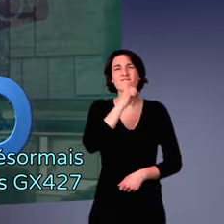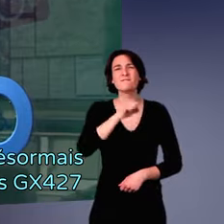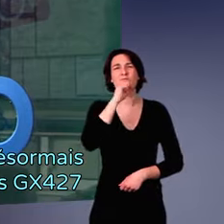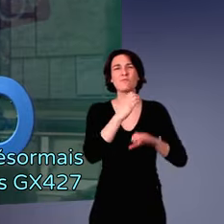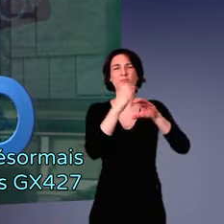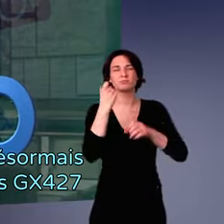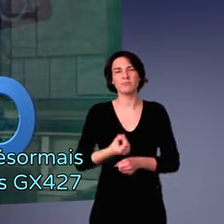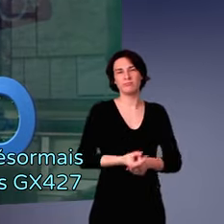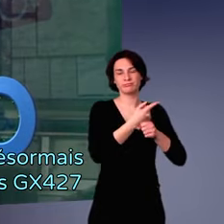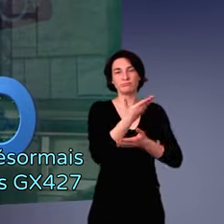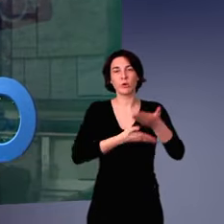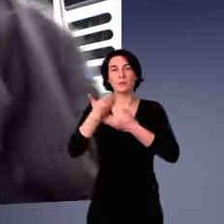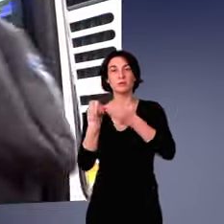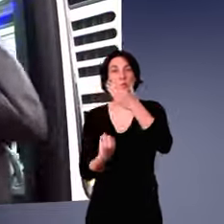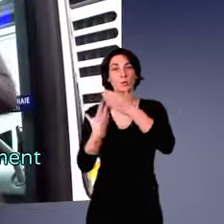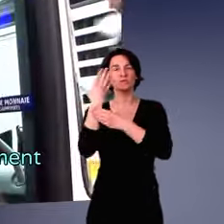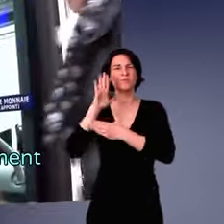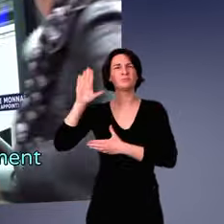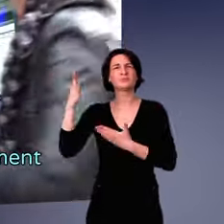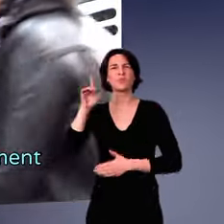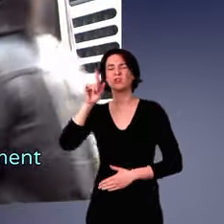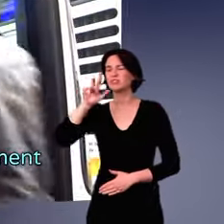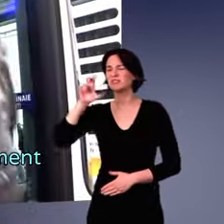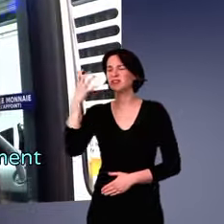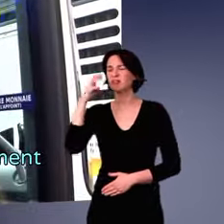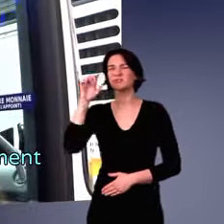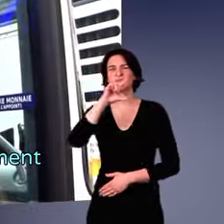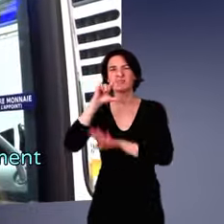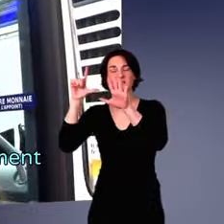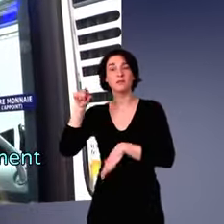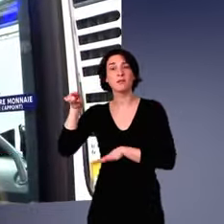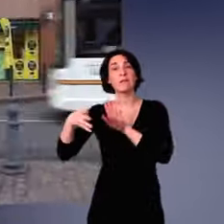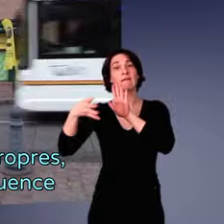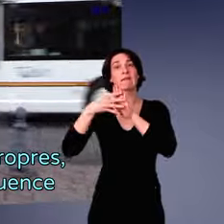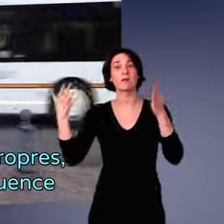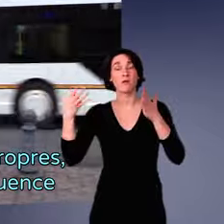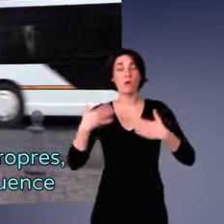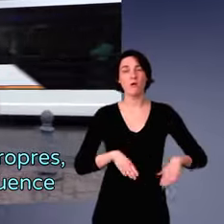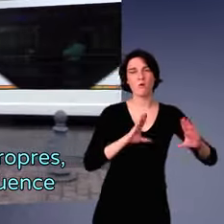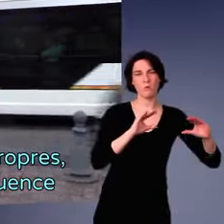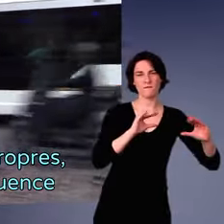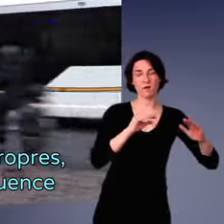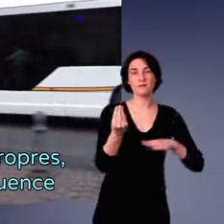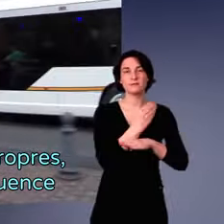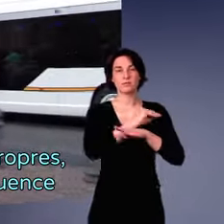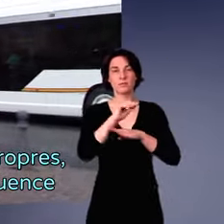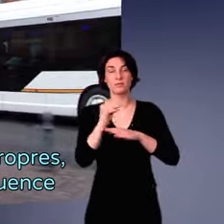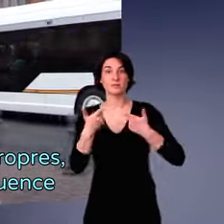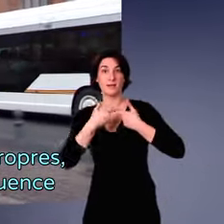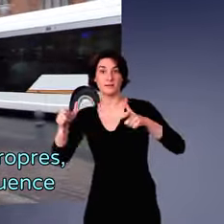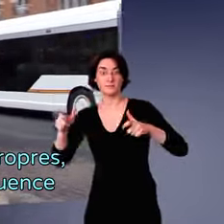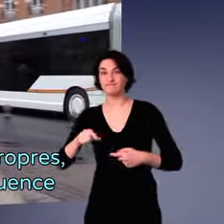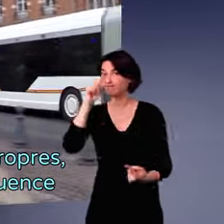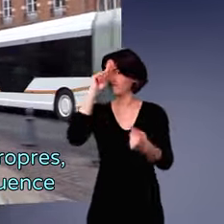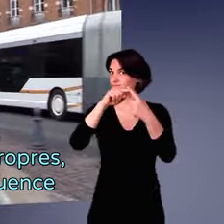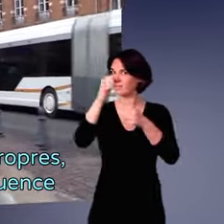de bus GX 427 qui remplace progressivement les anciens véhicules sur les voies de bus en site propre les lignes